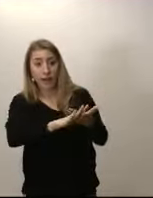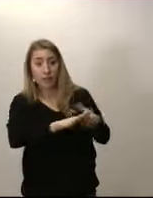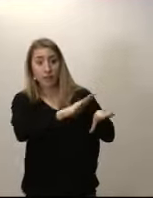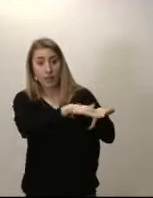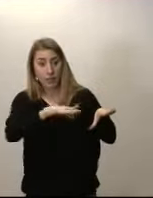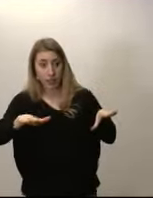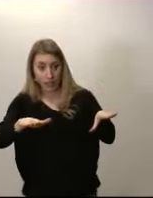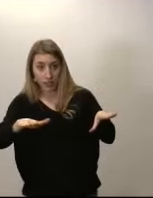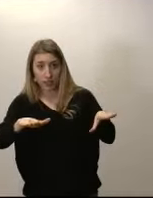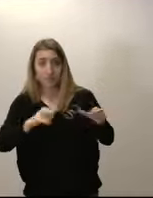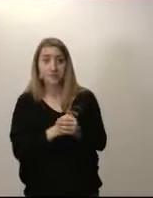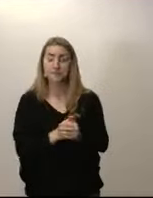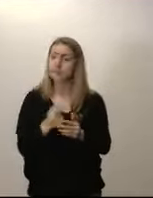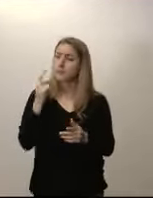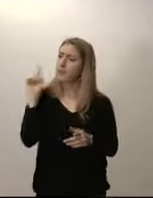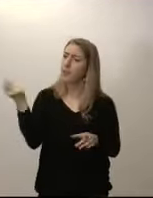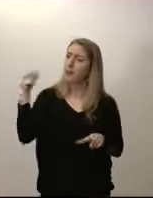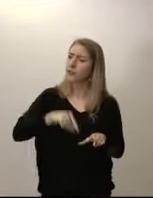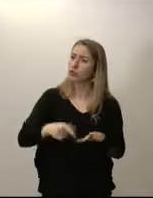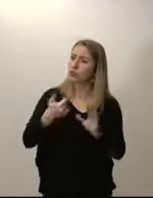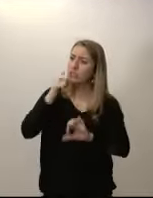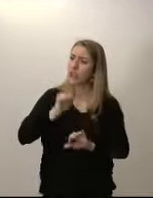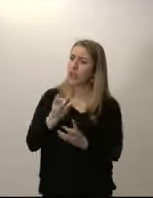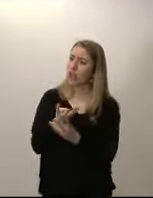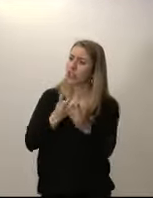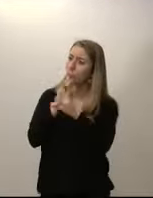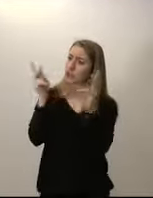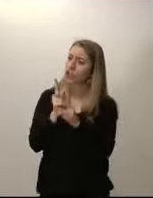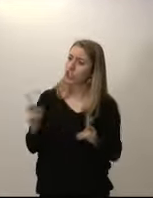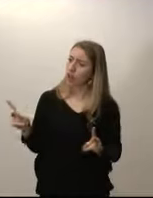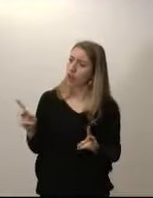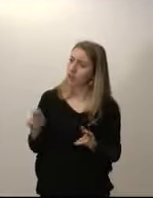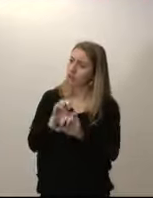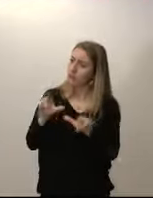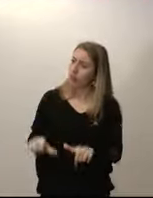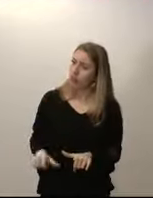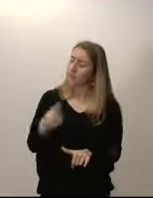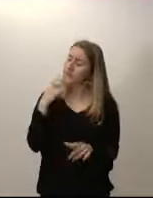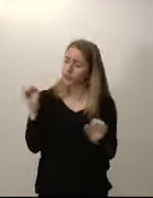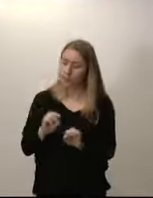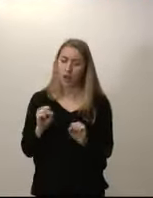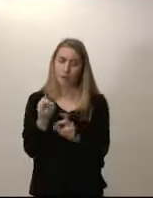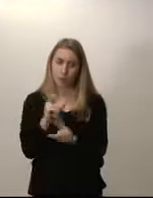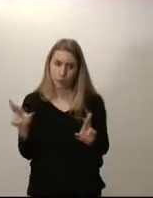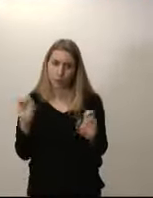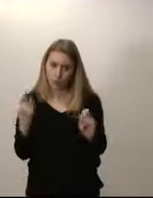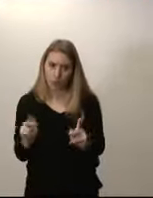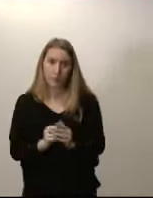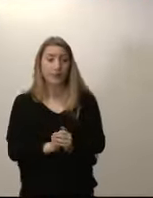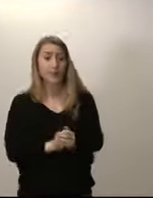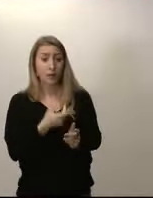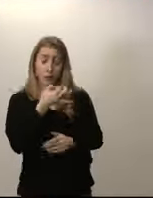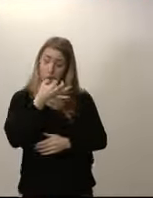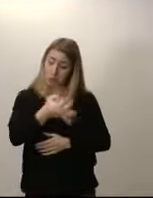à l'AG de la P7, puisqu'il y avait certainement autre chose à faire, mais... D'accord, mais voilà. Non, mais bien sûr. Mais c'était pour dire la